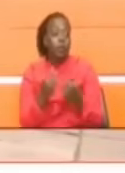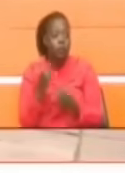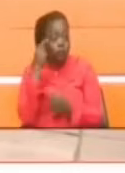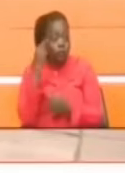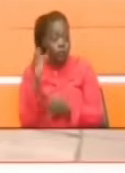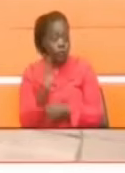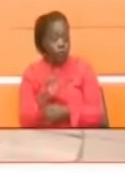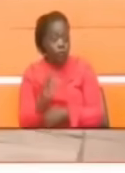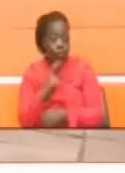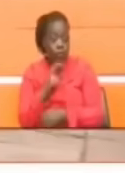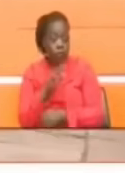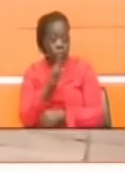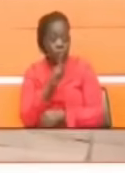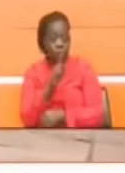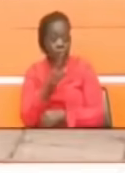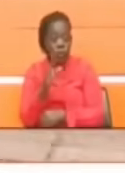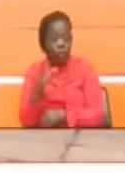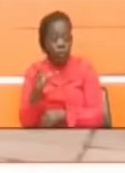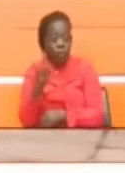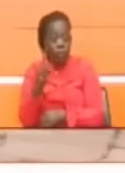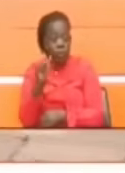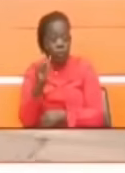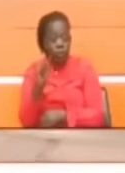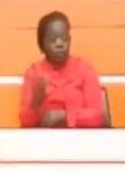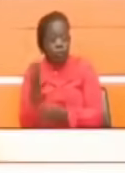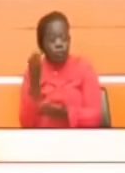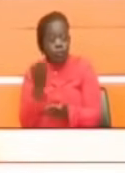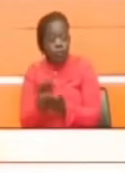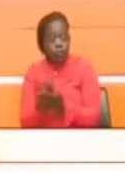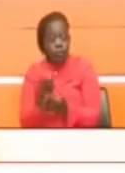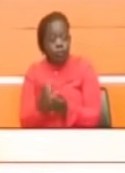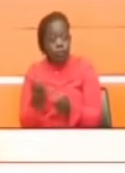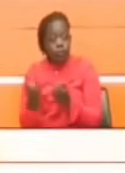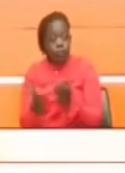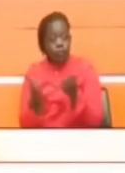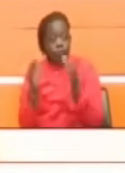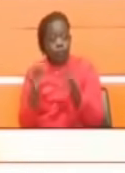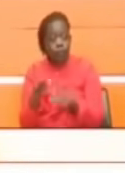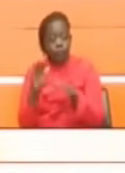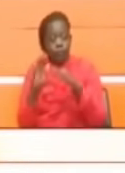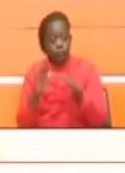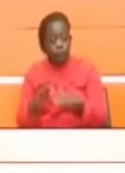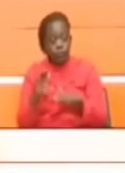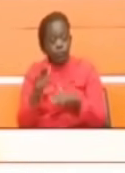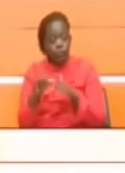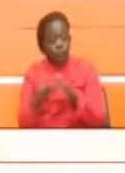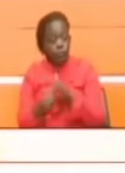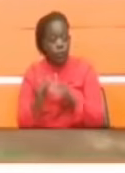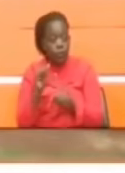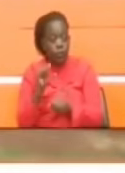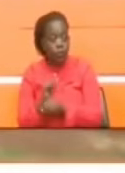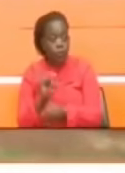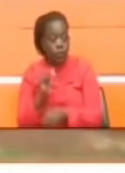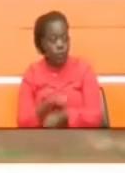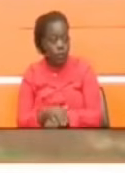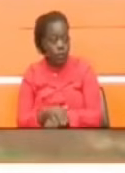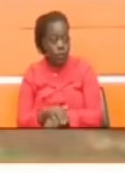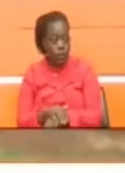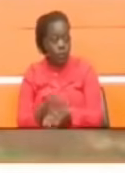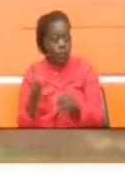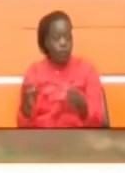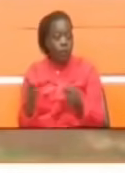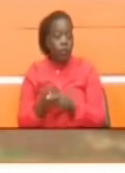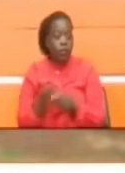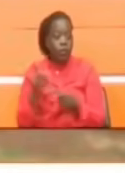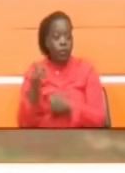Mwogezi wa KCC Daniel Nuwabine asabye abavuzi ba taxi okubeera bakakamu ng'ensonga yaabwe bw'ekolebwako. Tugenda